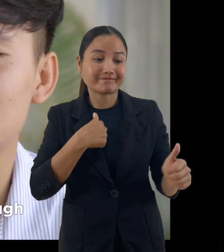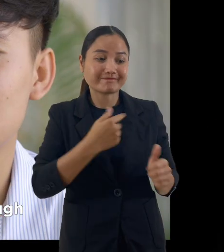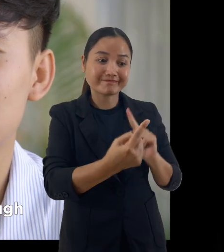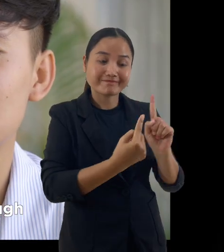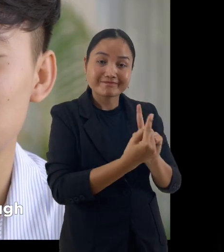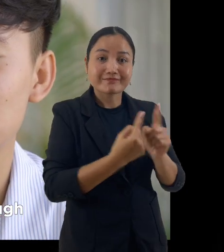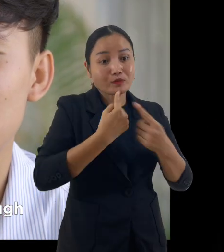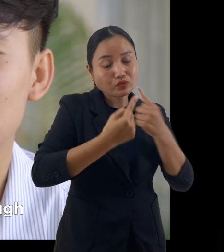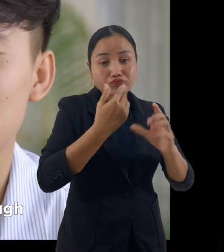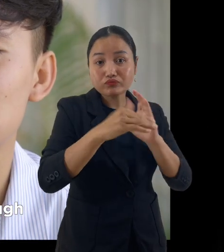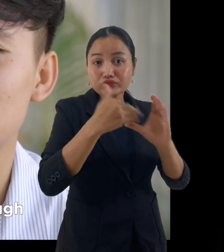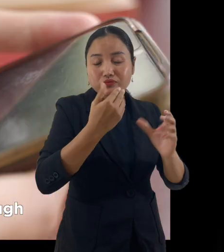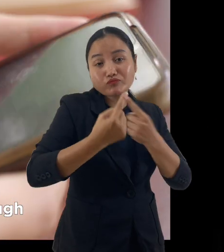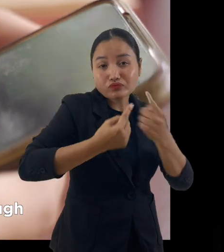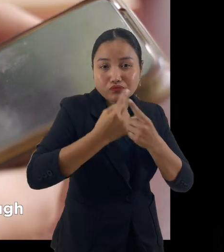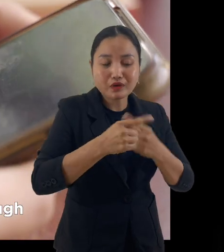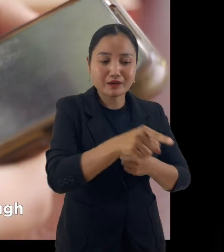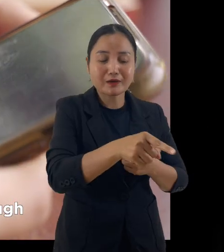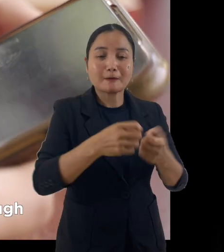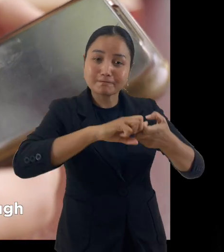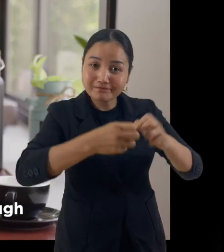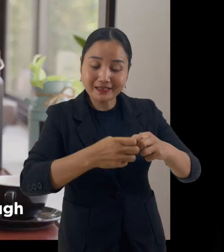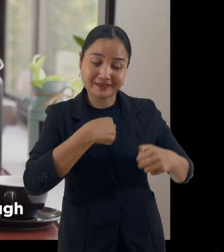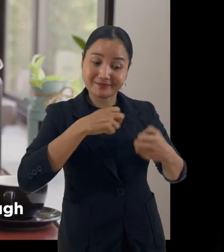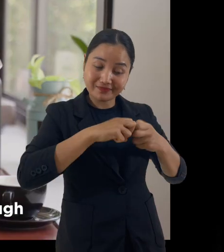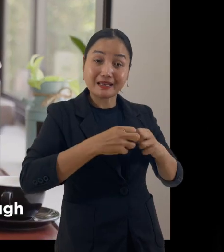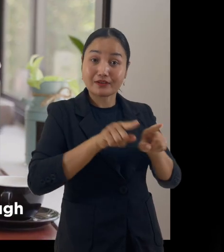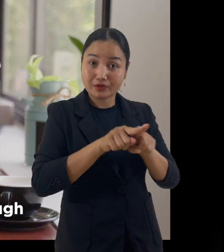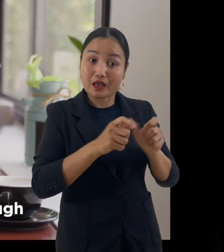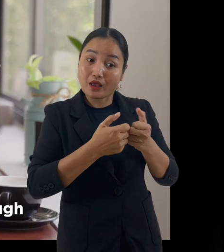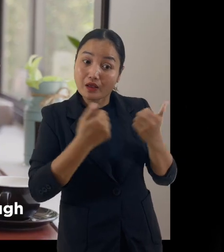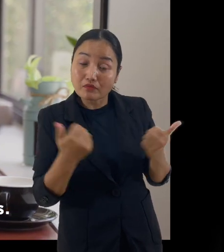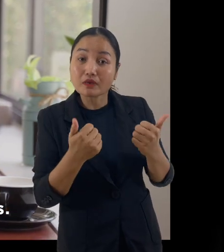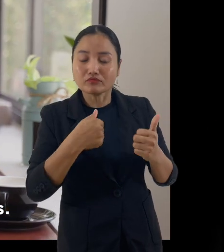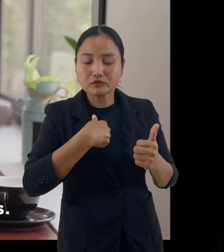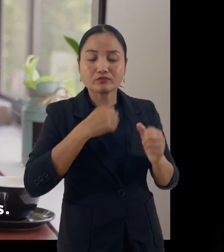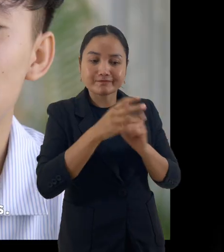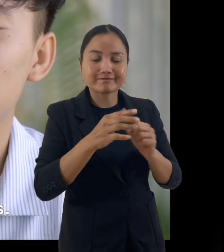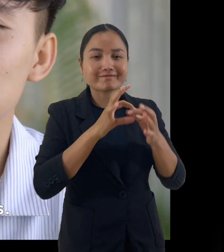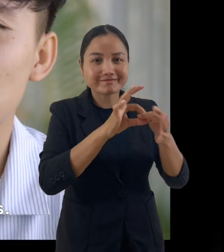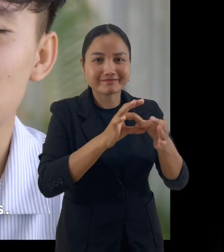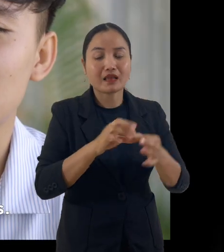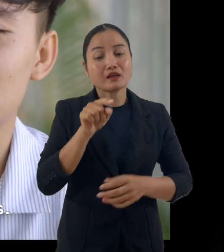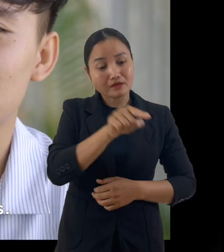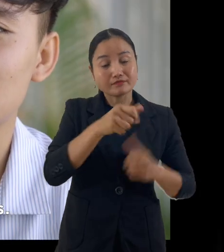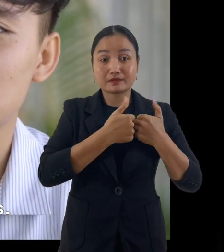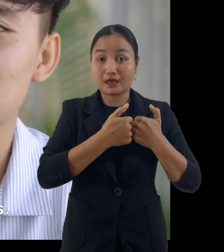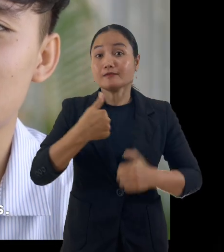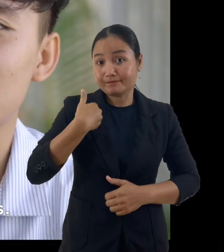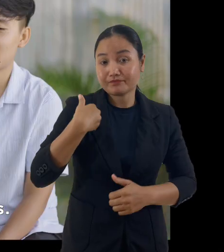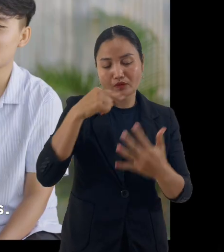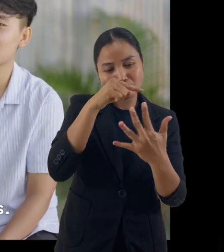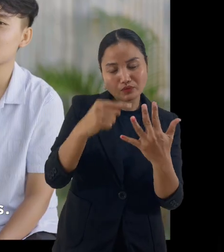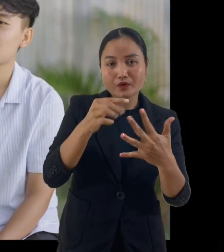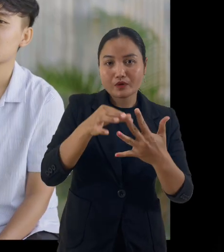បានទៅជាចាប់ដើមឆាតលេងមួយគ្នាតែថាអ្នកកូនចិត្តប៉ះអ្នកកូនចិត្តយើងចាប់ដើមលើកទឹកចិត្តគ្នាចឹងណាចំពោះដៃគូរបស់ខ្ញុំគាត់មានចំណុចពិ